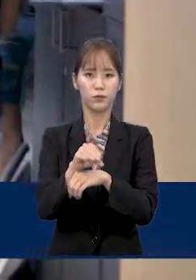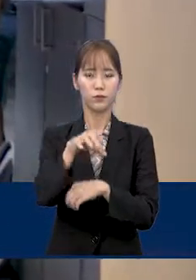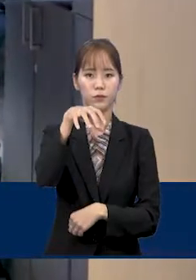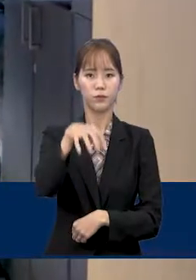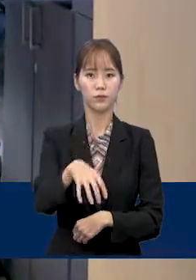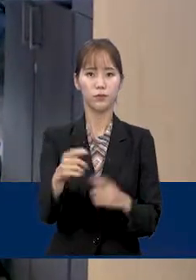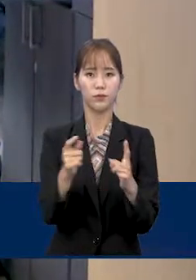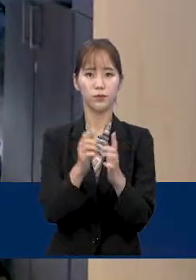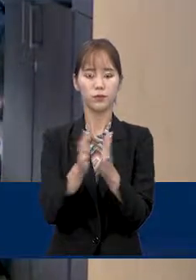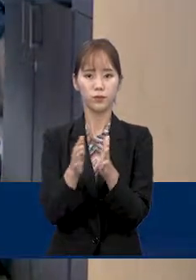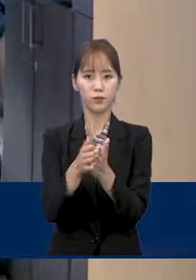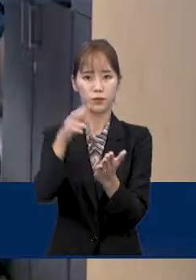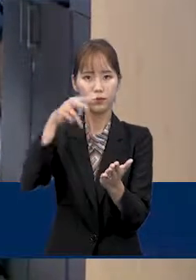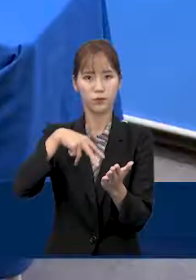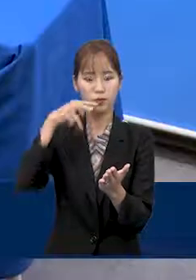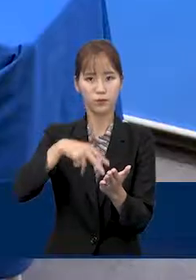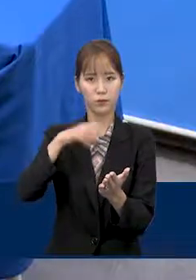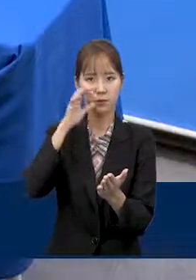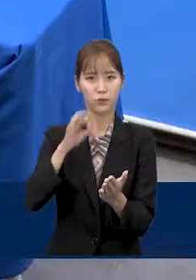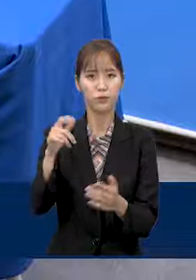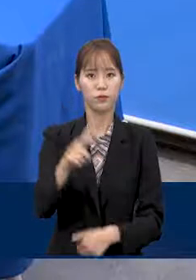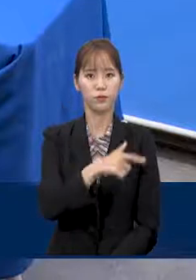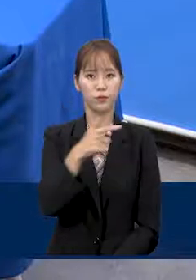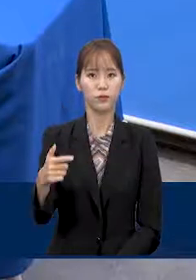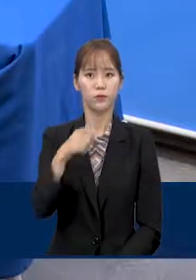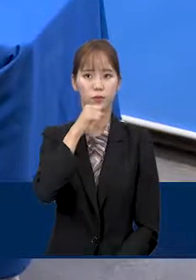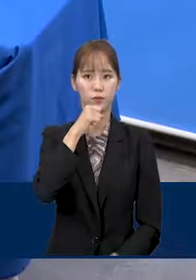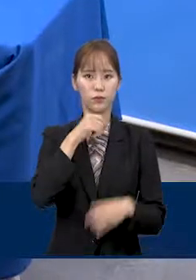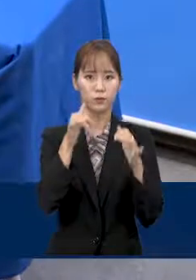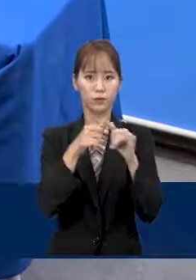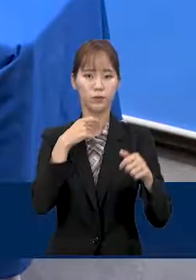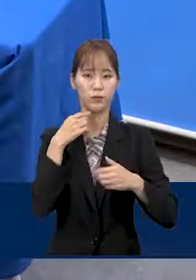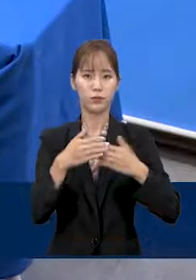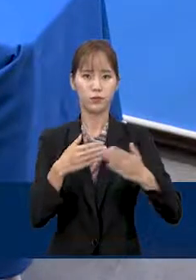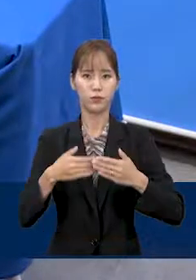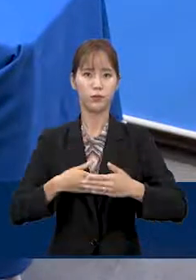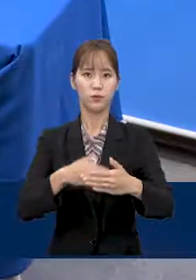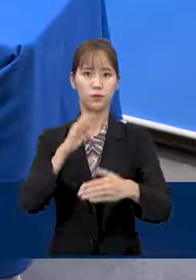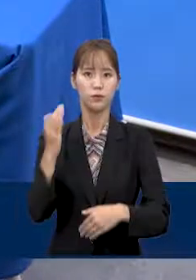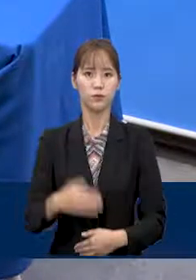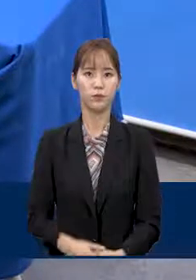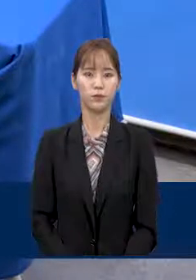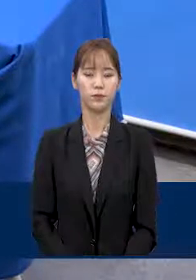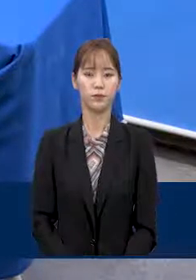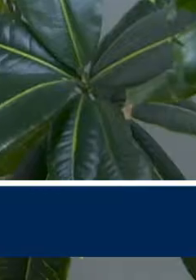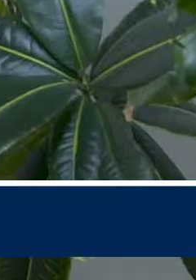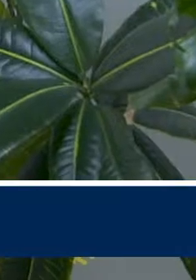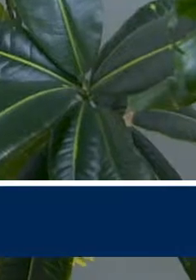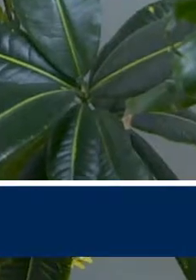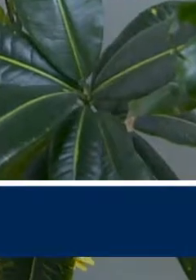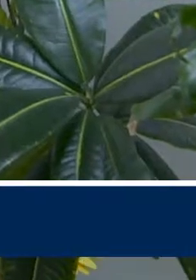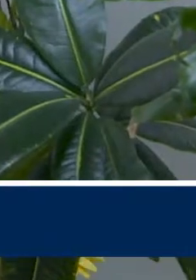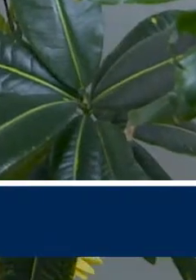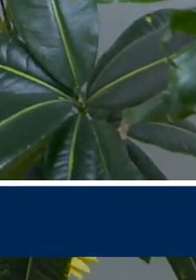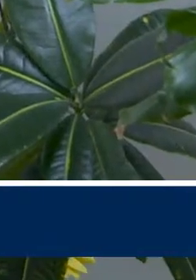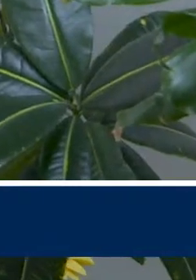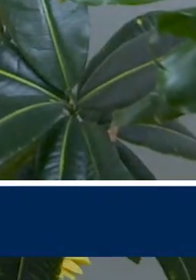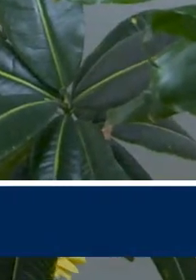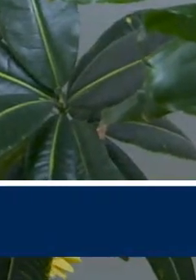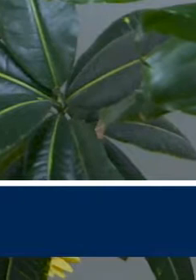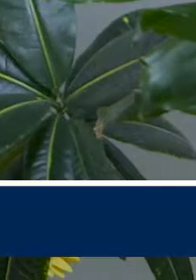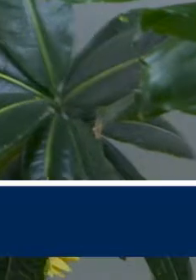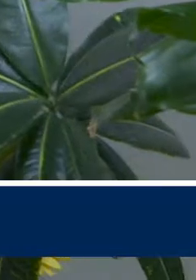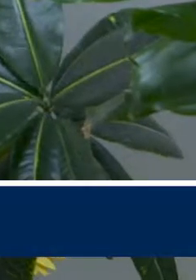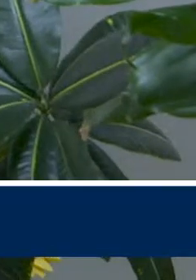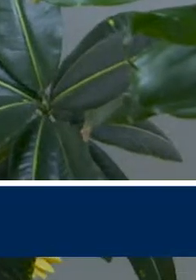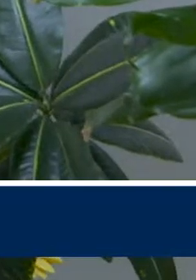스튜디오에서 직접 카메라 앞에서 대본 리딩을 하는 등 일일 아나운서 체험을 진행했습니다. 실습이 가장